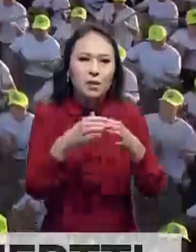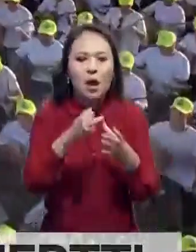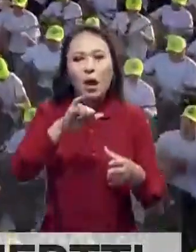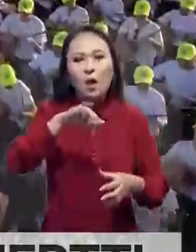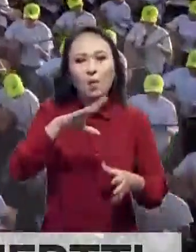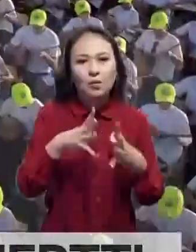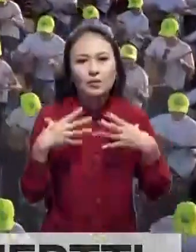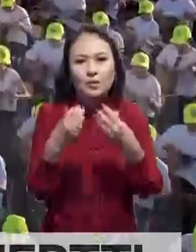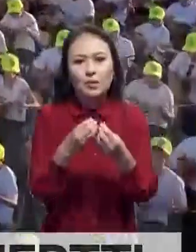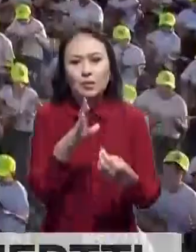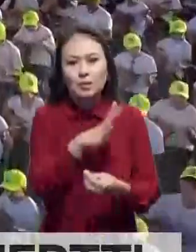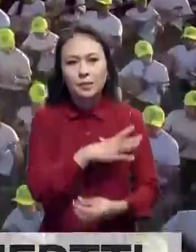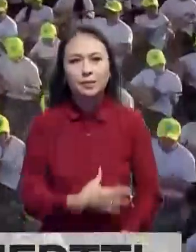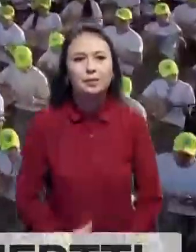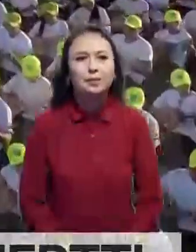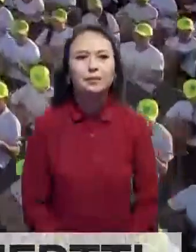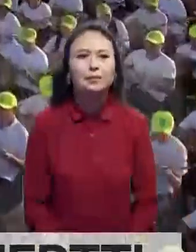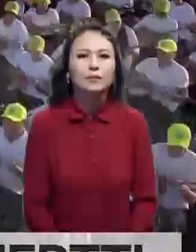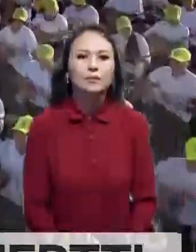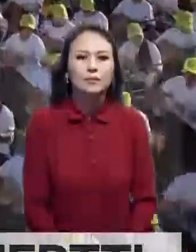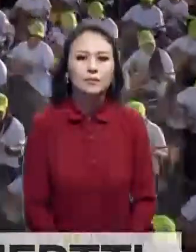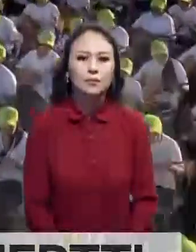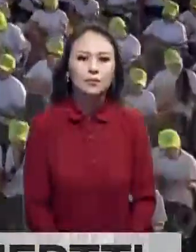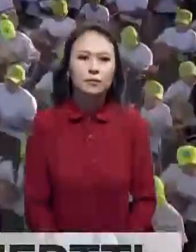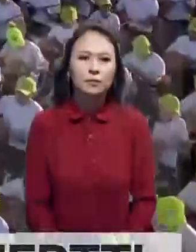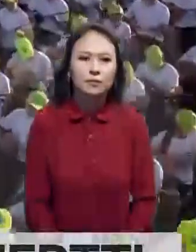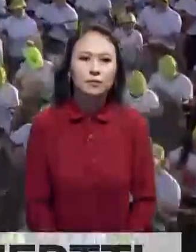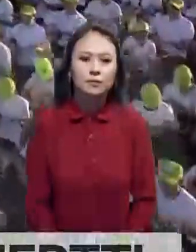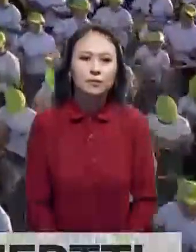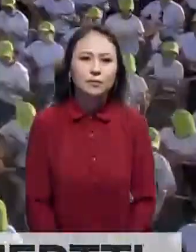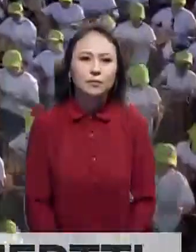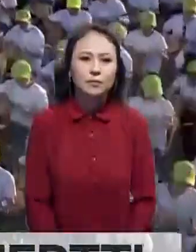әулетінің өкілдері де бар. Мағауия Қалиев, Сергей Трахтенберг, Қостанай облысы, Хабар 24.